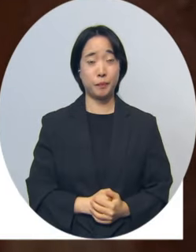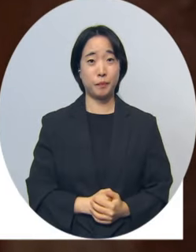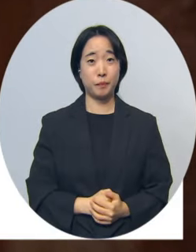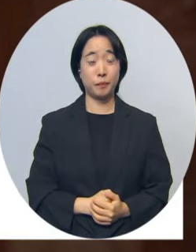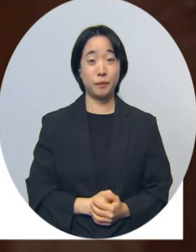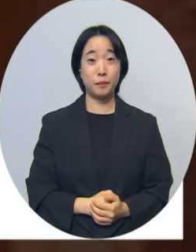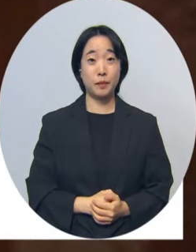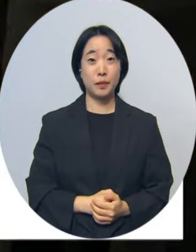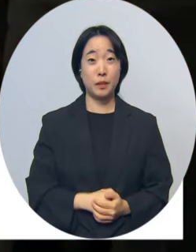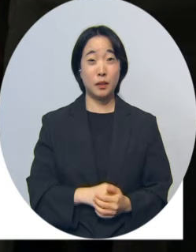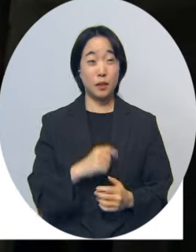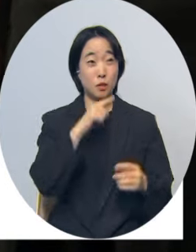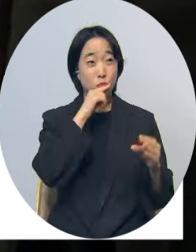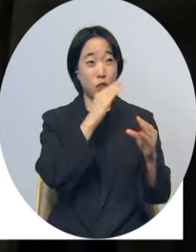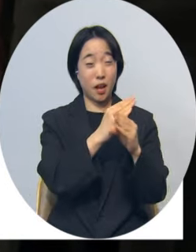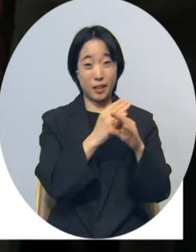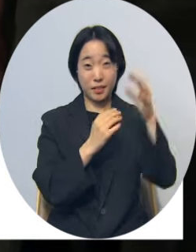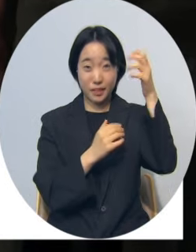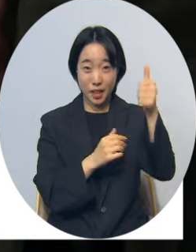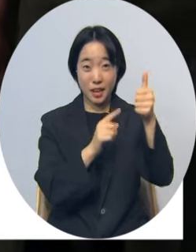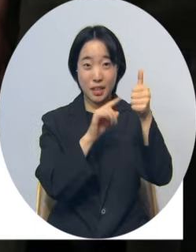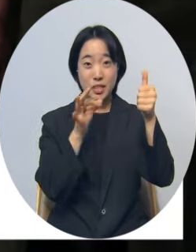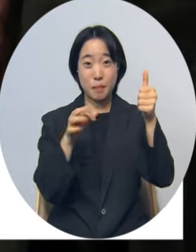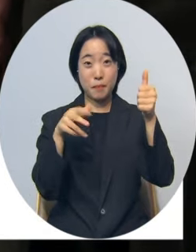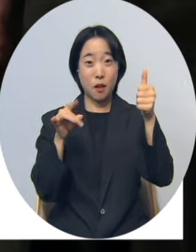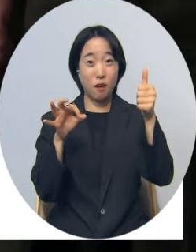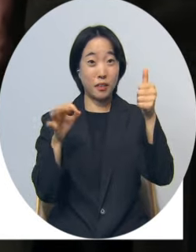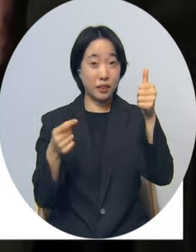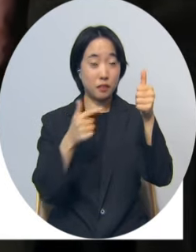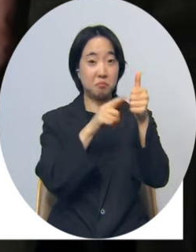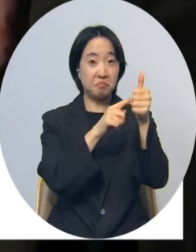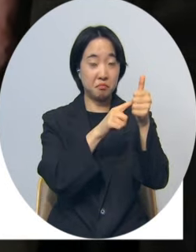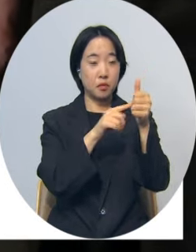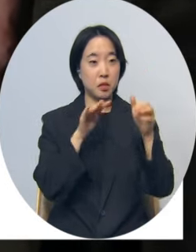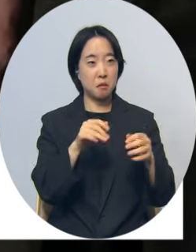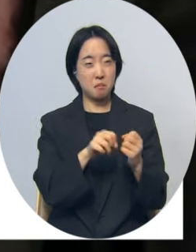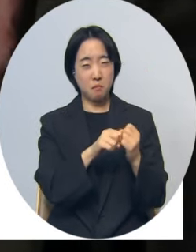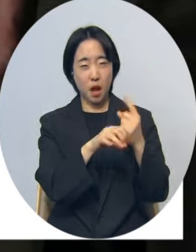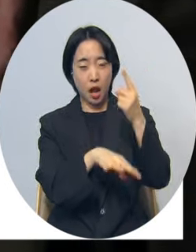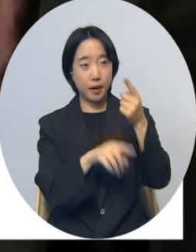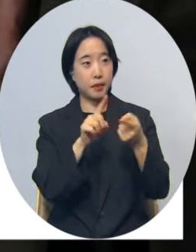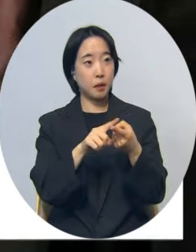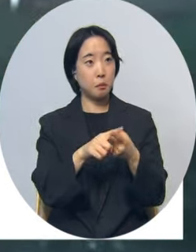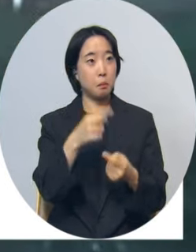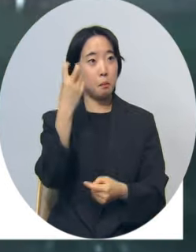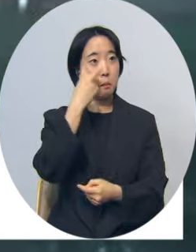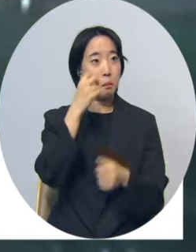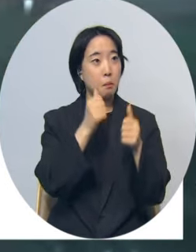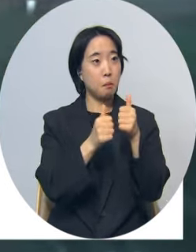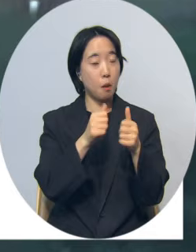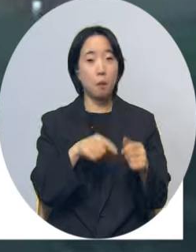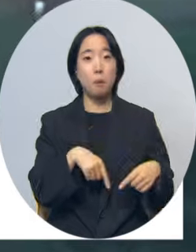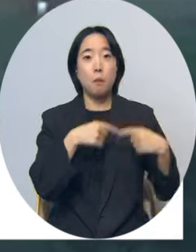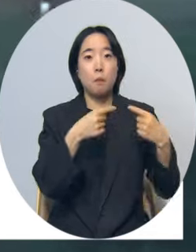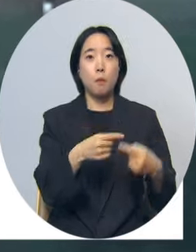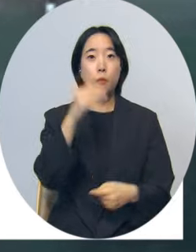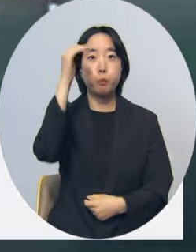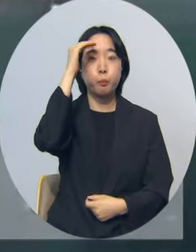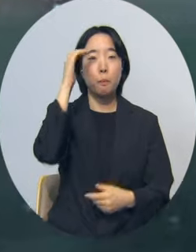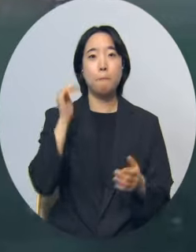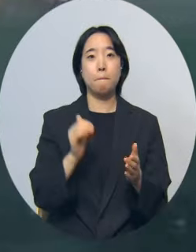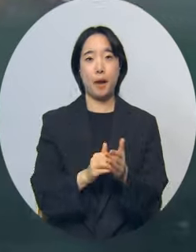김정은 국무위원장이 신형 240mm 방사포 무기 체계에 검수 시험 사격을 참관했다고